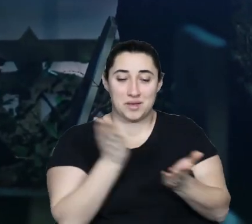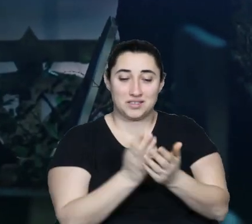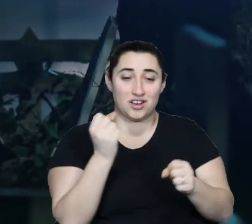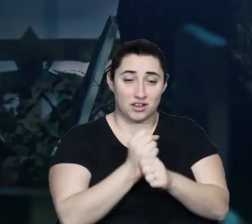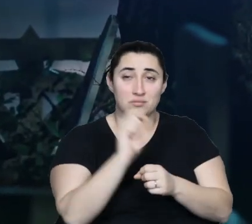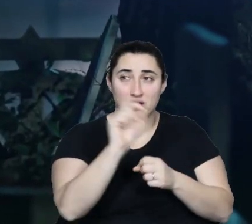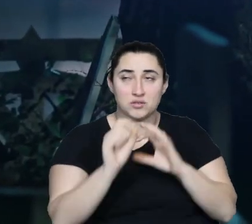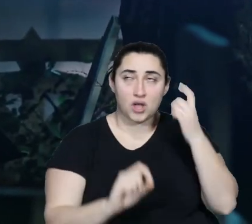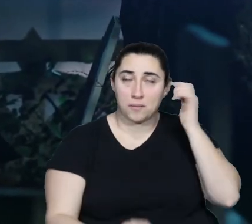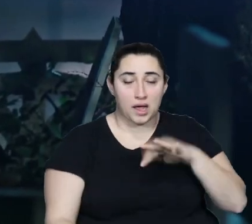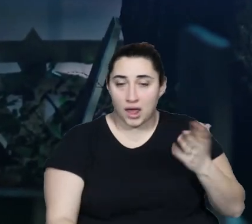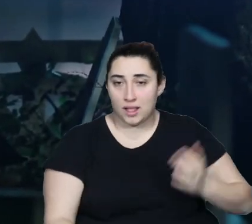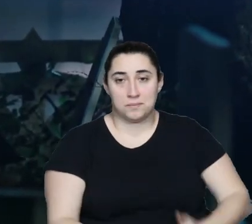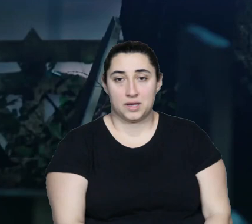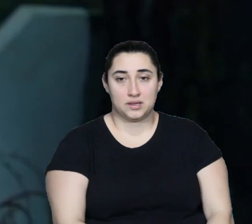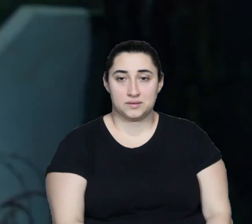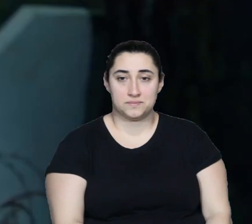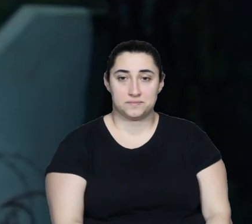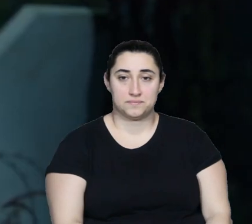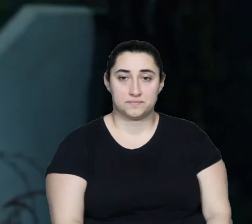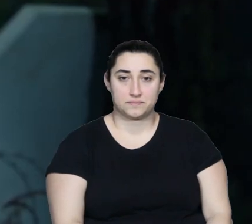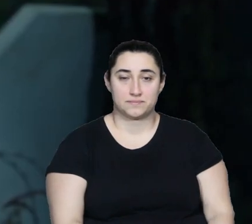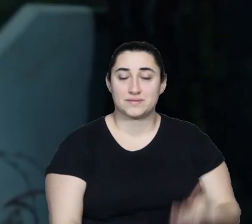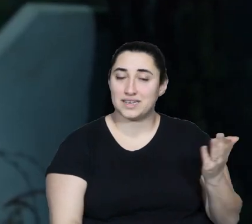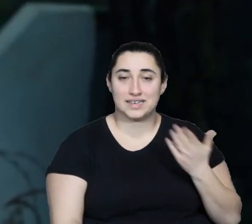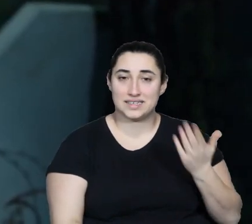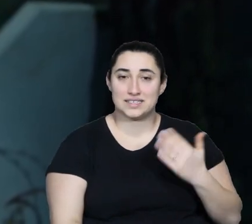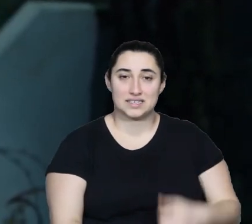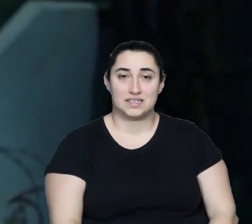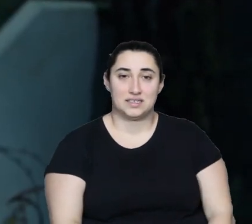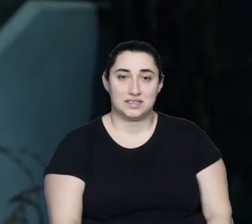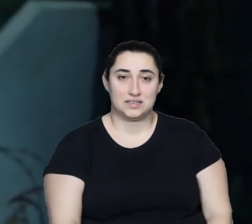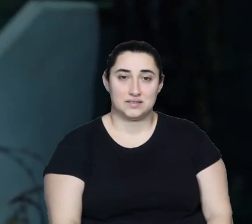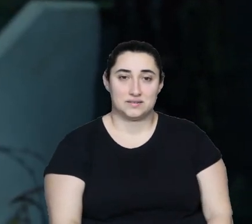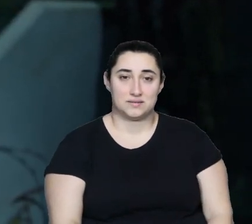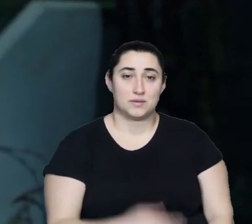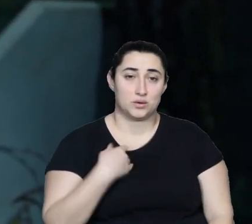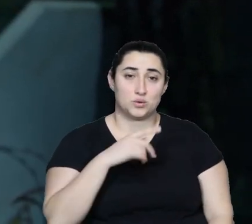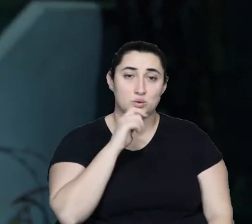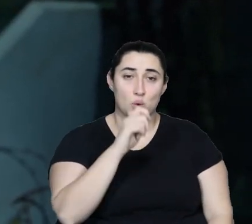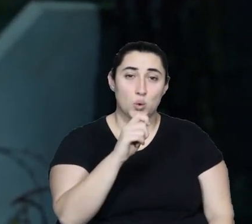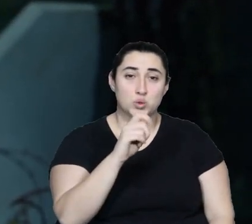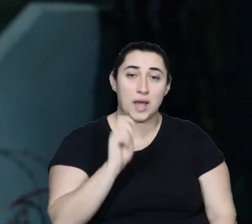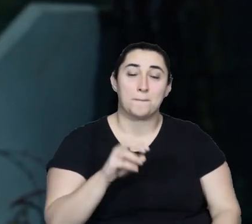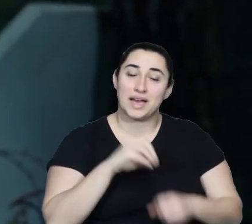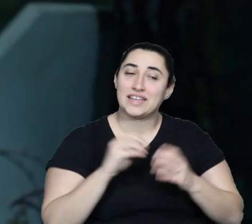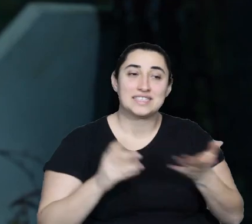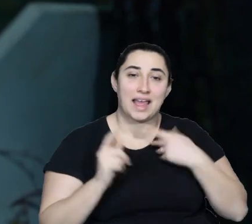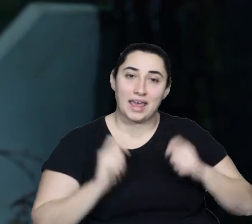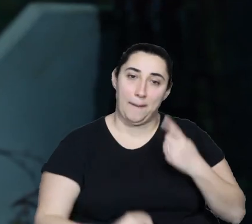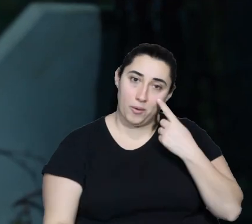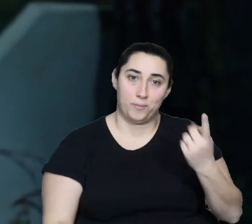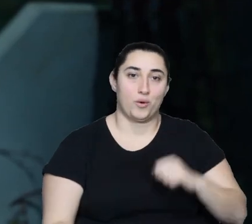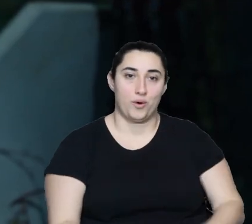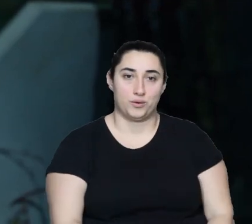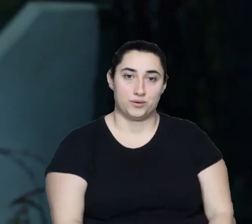taşımı yazacağım aklımın ucundan geçmezdi be. Ah be ah. Bak sana sözümü tutmak için neler yapıyorum